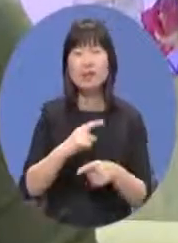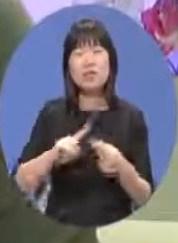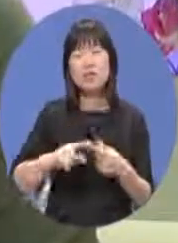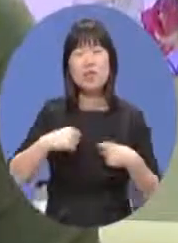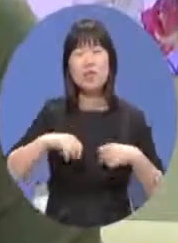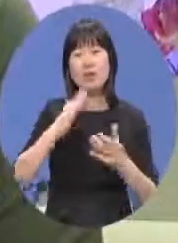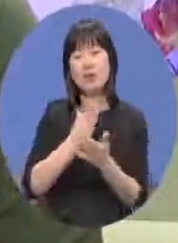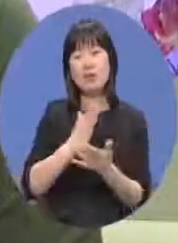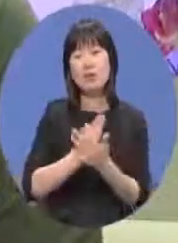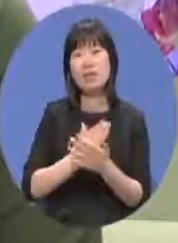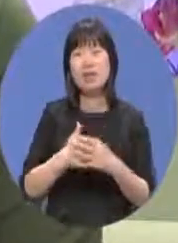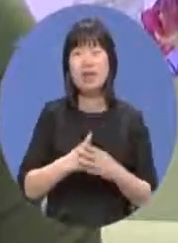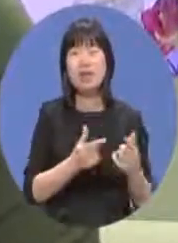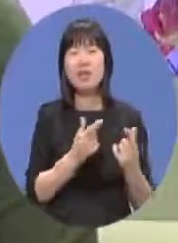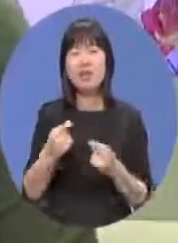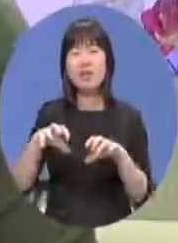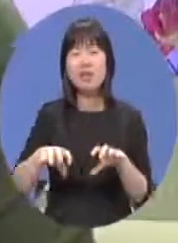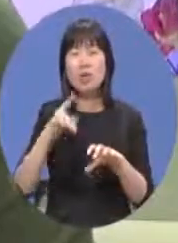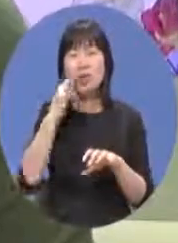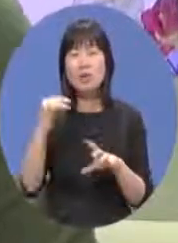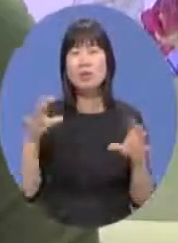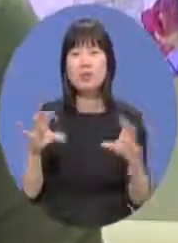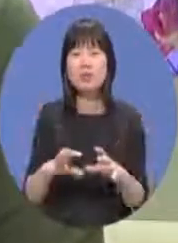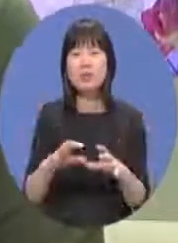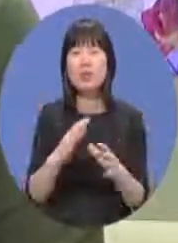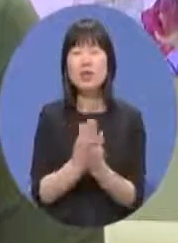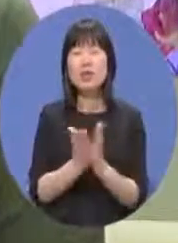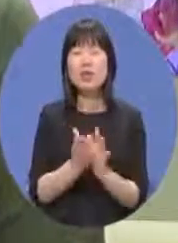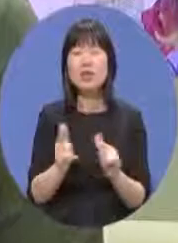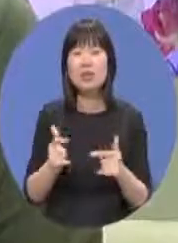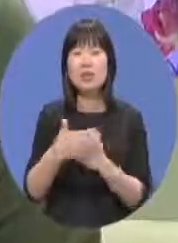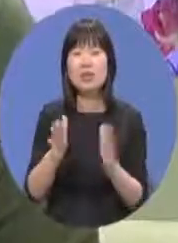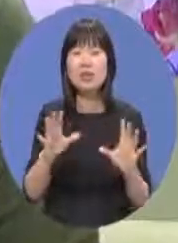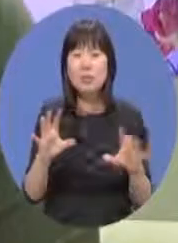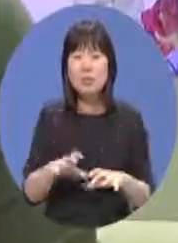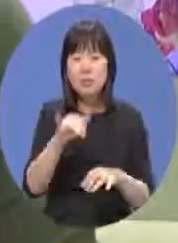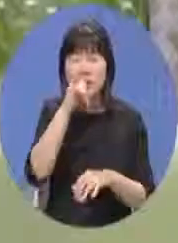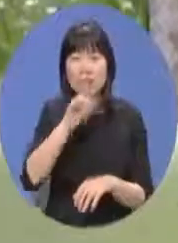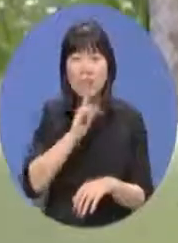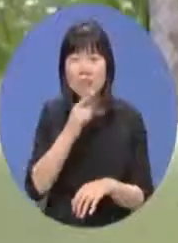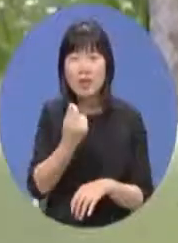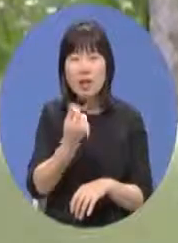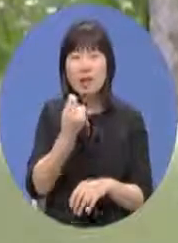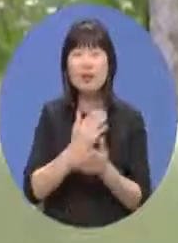포기하지 않으시고, 뭐 같은 동 어머니의 모임? 뭐 이런 뭐반 모임 이런 거 있잖아요.